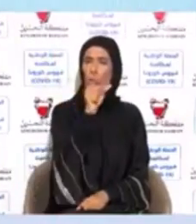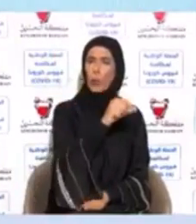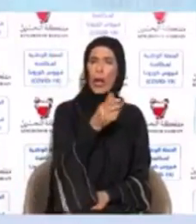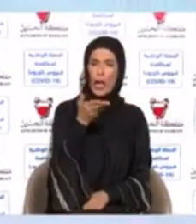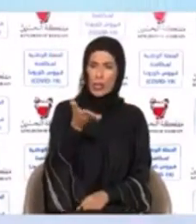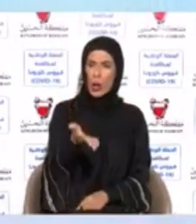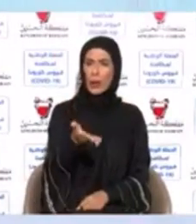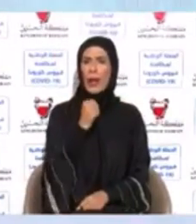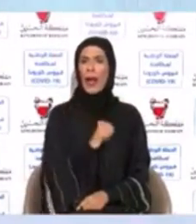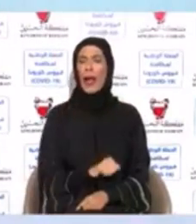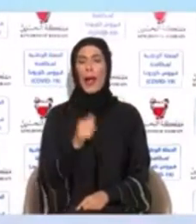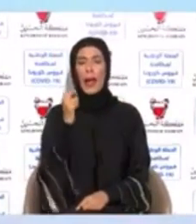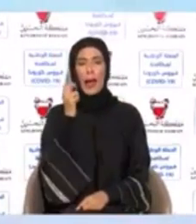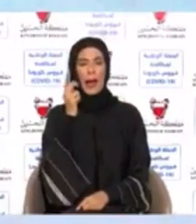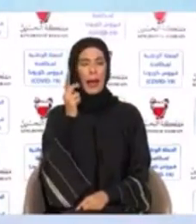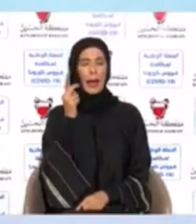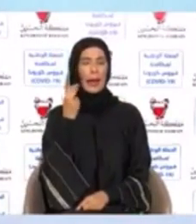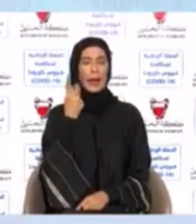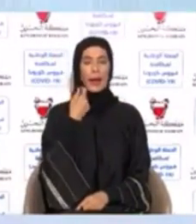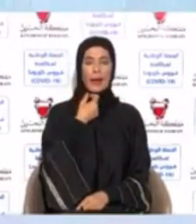مع العطل.